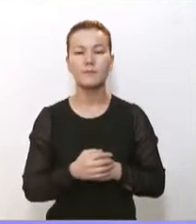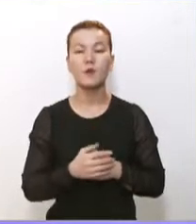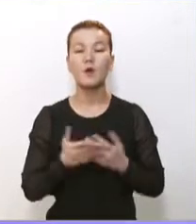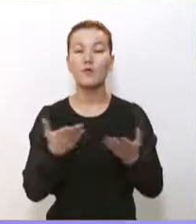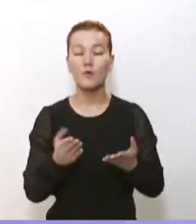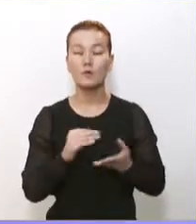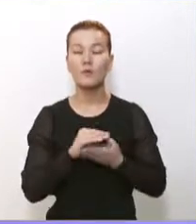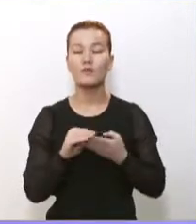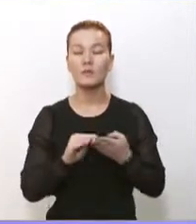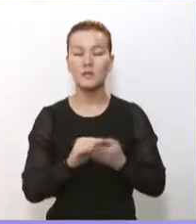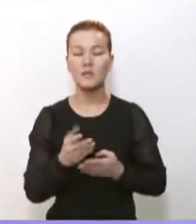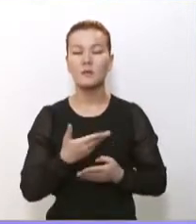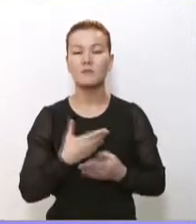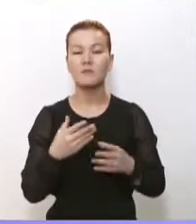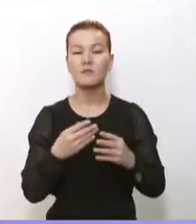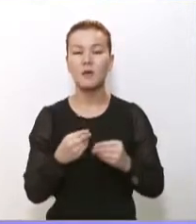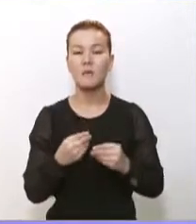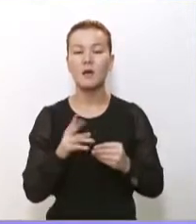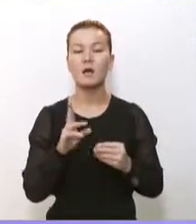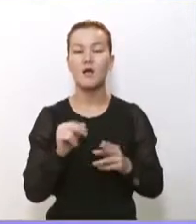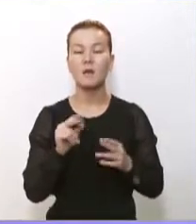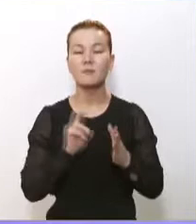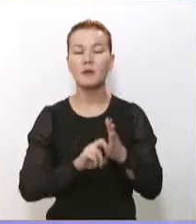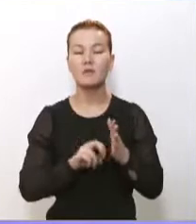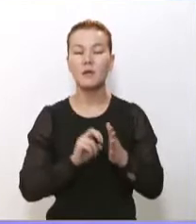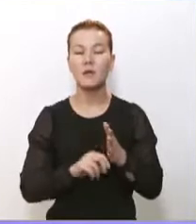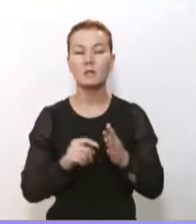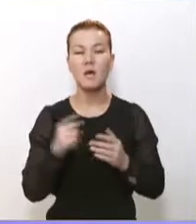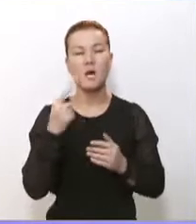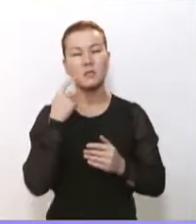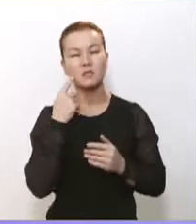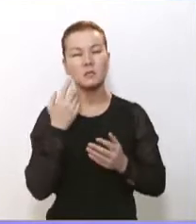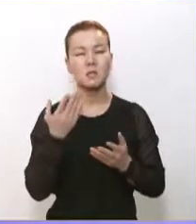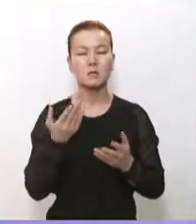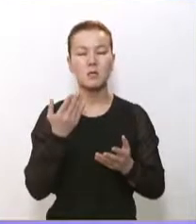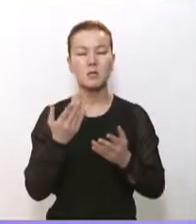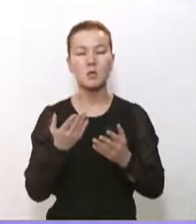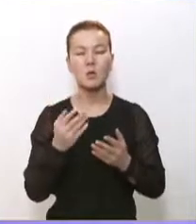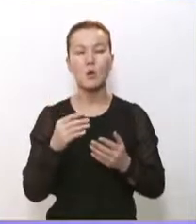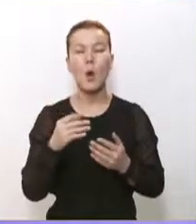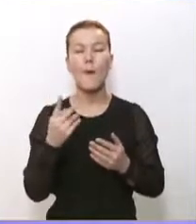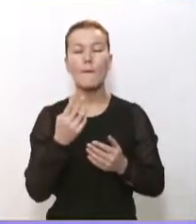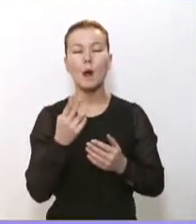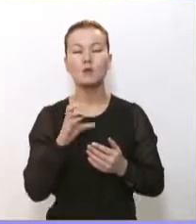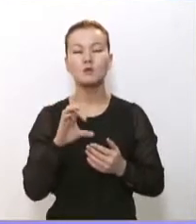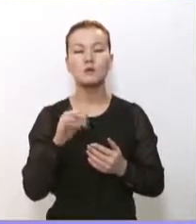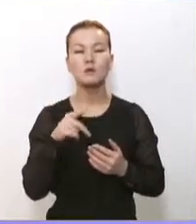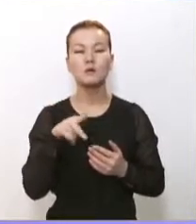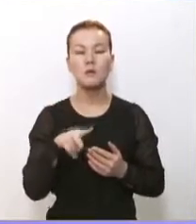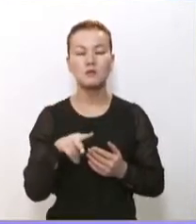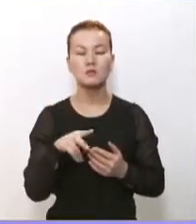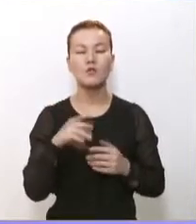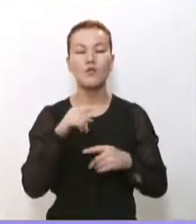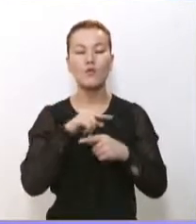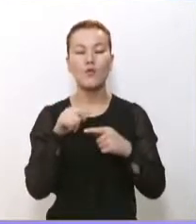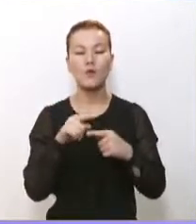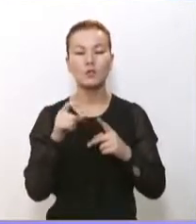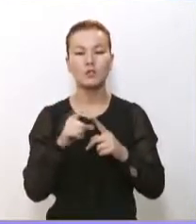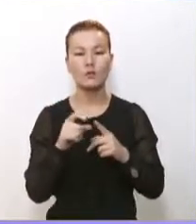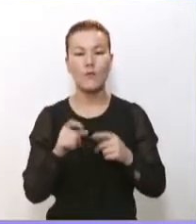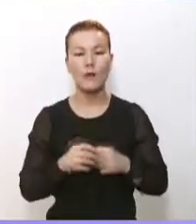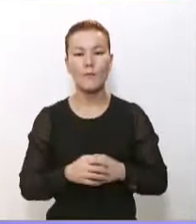Вот и повторили мы с вами, как проверять сомнительную парную согласную в корне слова.